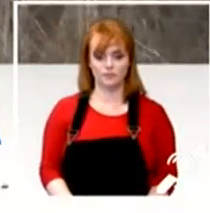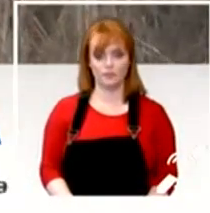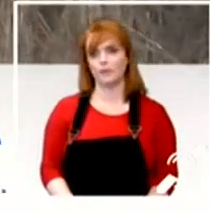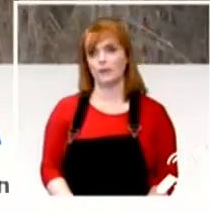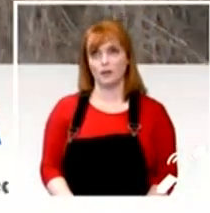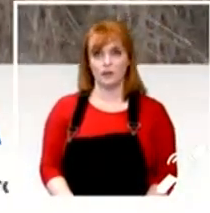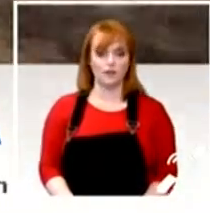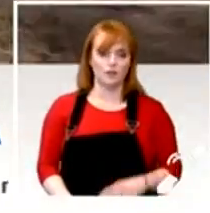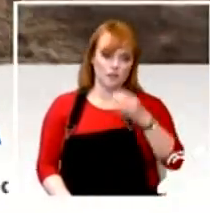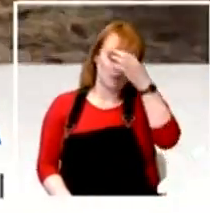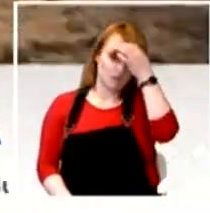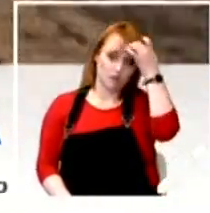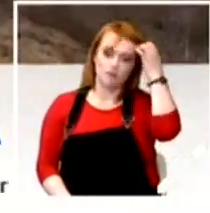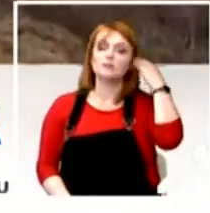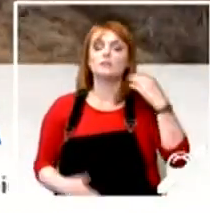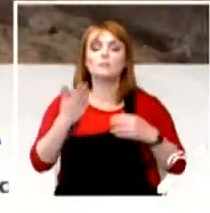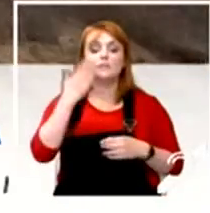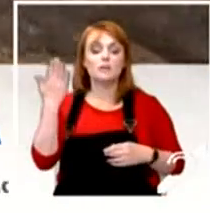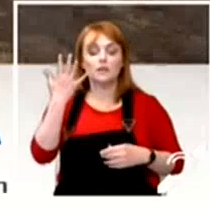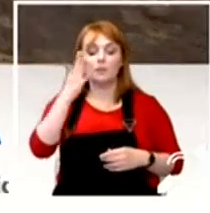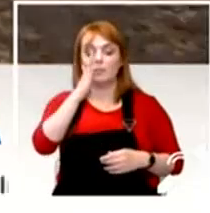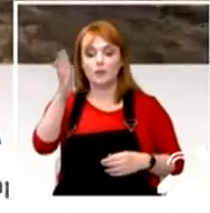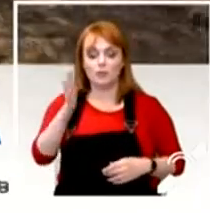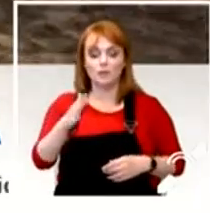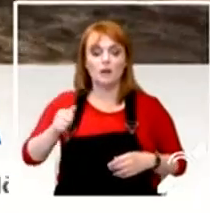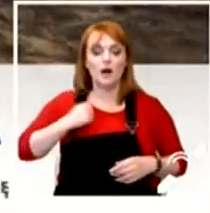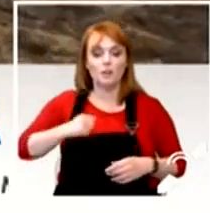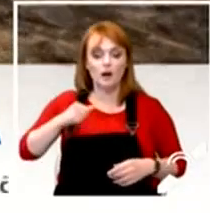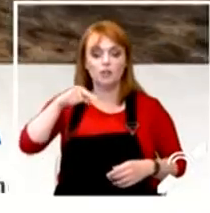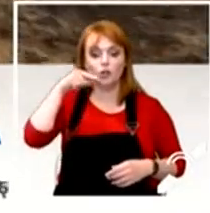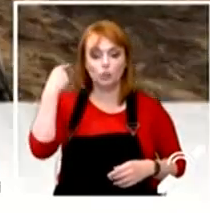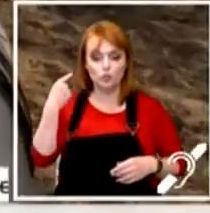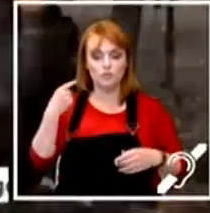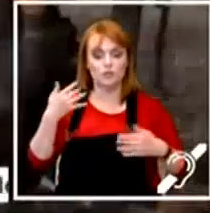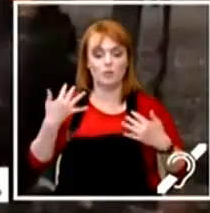Potrivit serviciilor americane de informații, în ultimele 5 luni, armata rusă a pierdut pe front